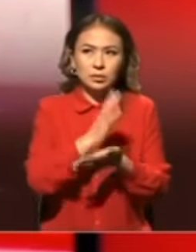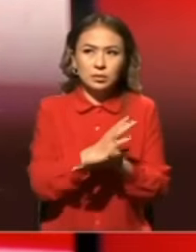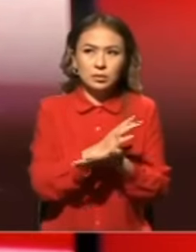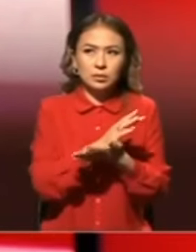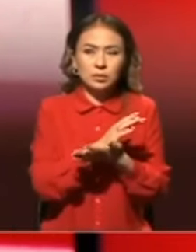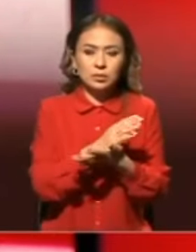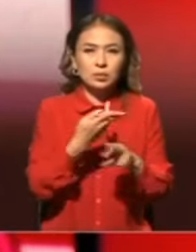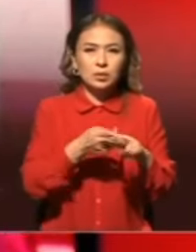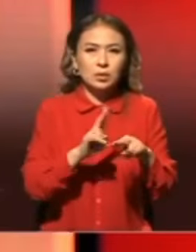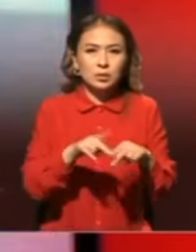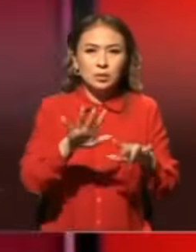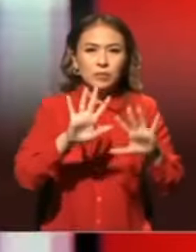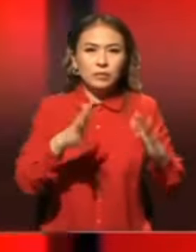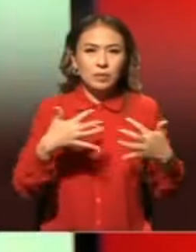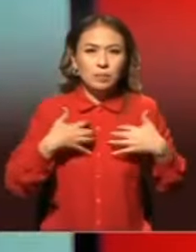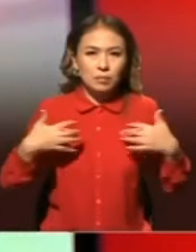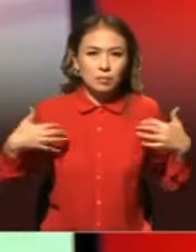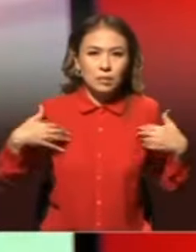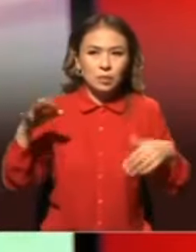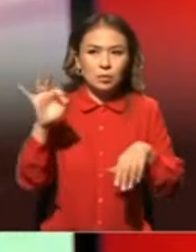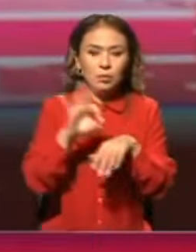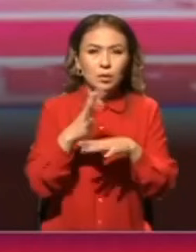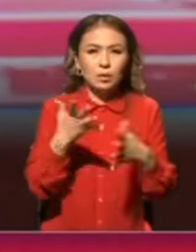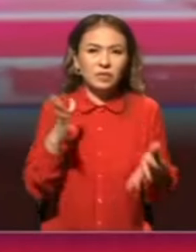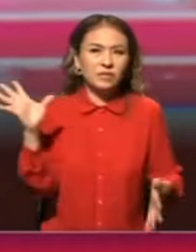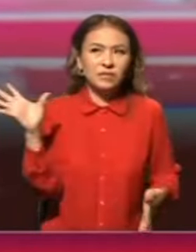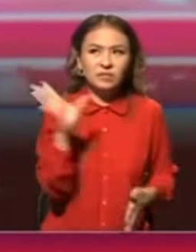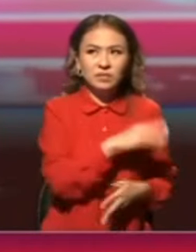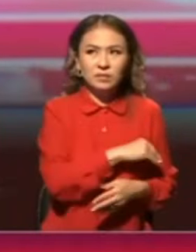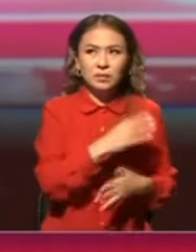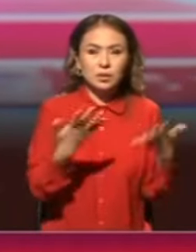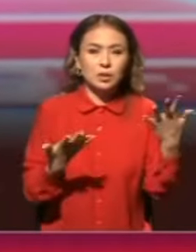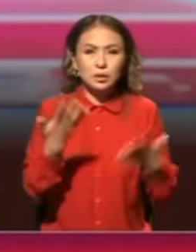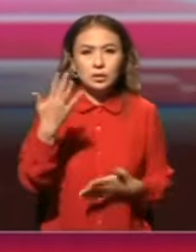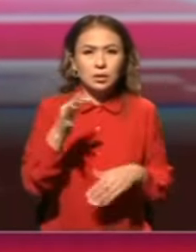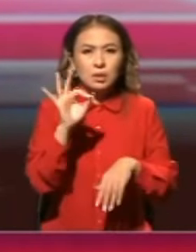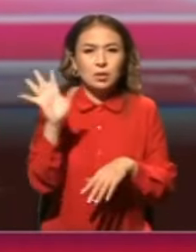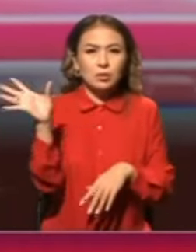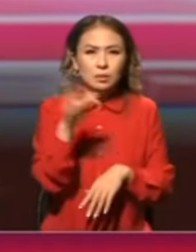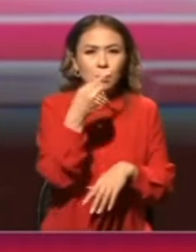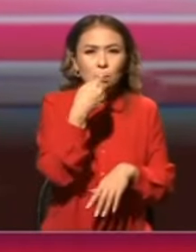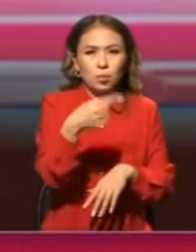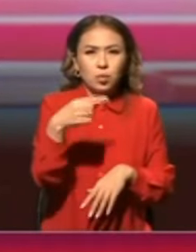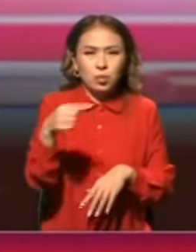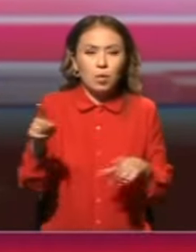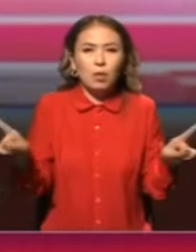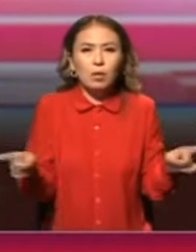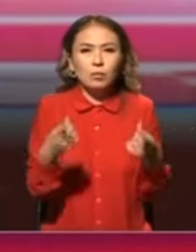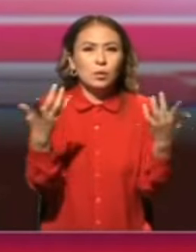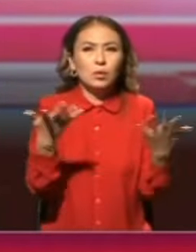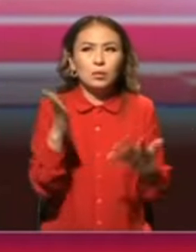Ал егерде мал ауырып қалса ертең бәрі жоқ жоқ деп отыра берсек қайдан дамиды? Жоқ, соны істеу үшін жоқ, тоқтай тұр ғана.